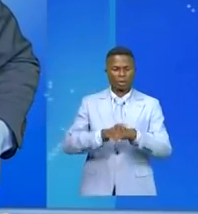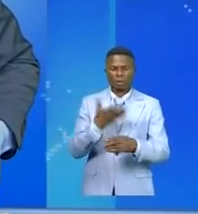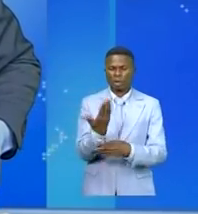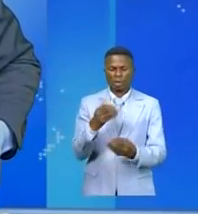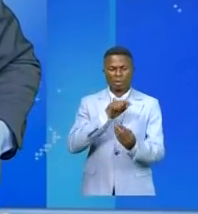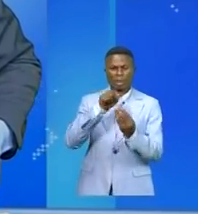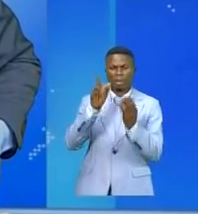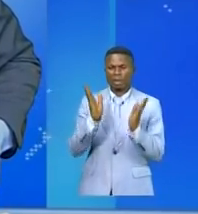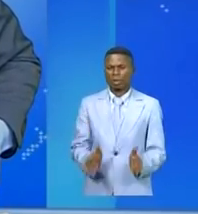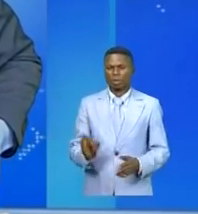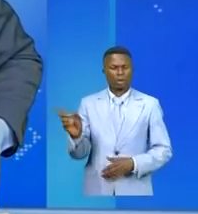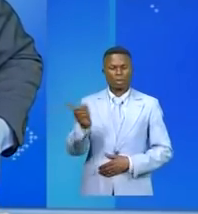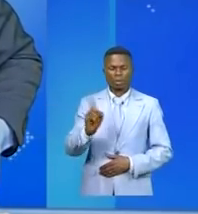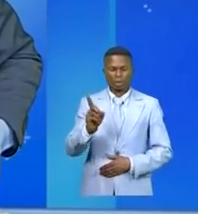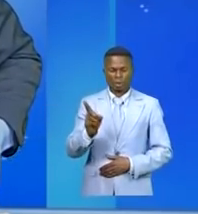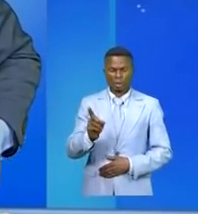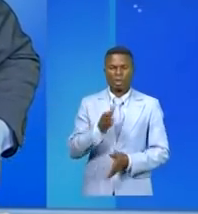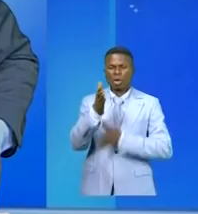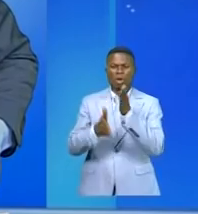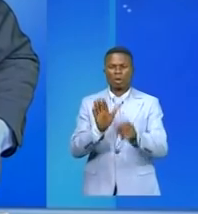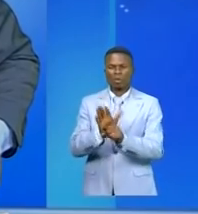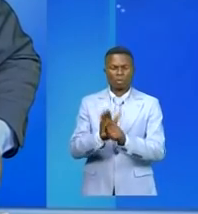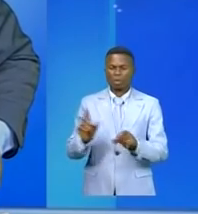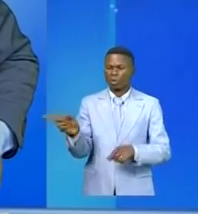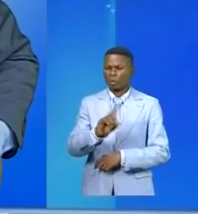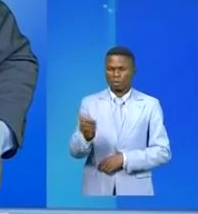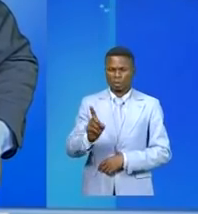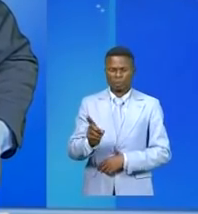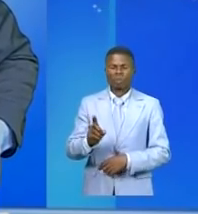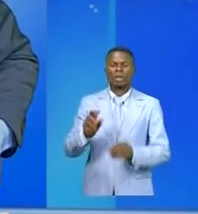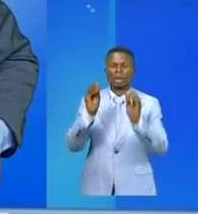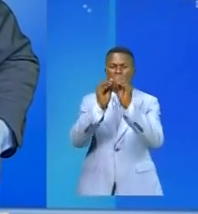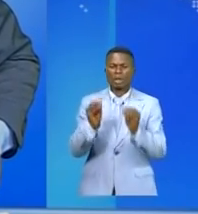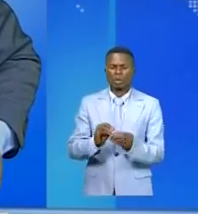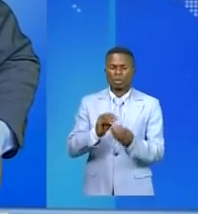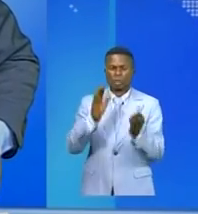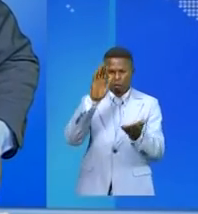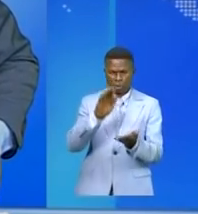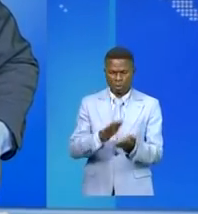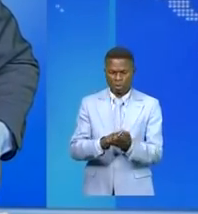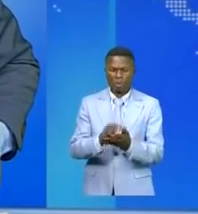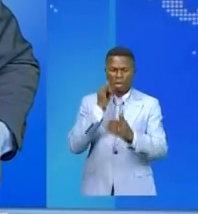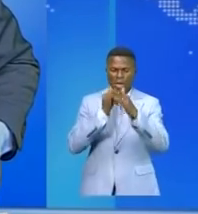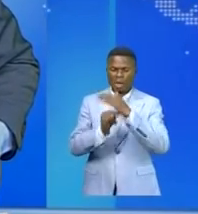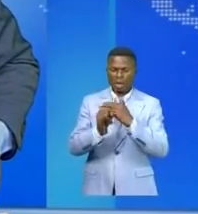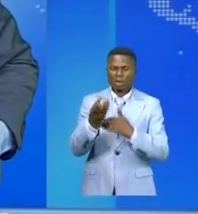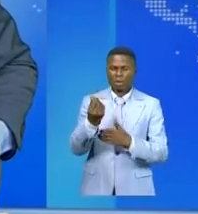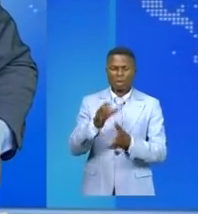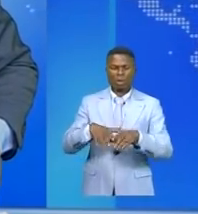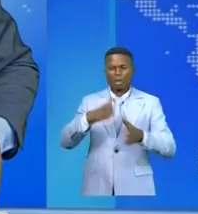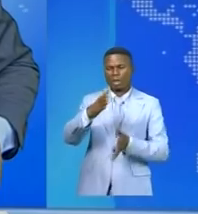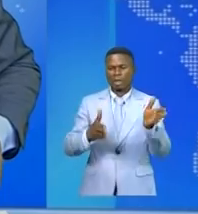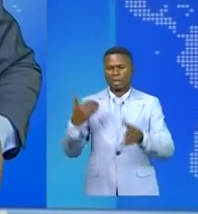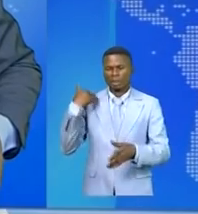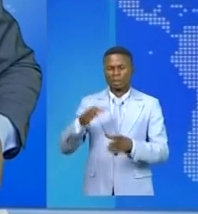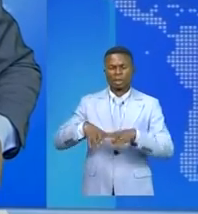des comptables. Moins de détournements, la maîtrise des effectifs, une inclusion financière en augmentation, mais à côté de